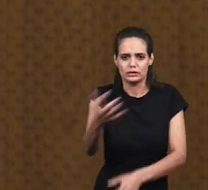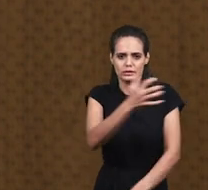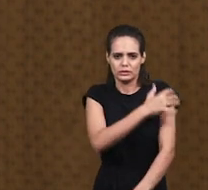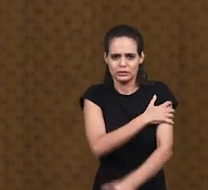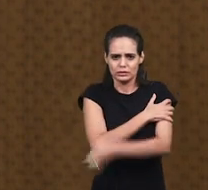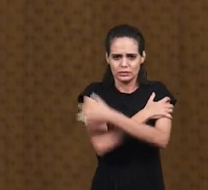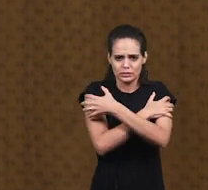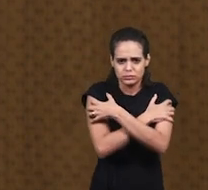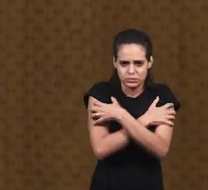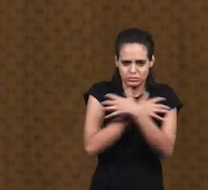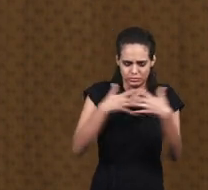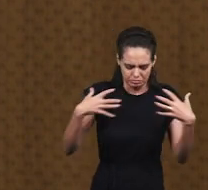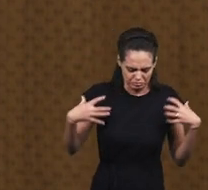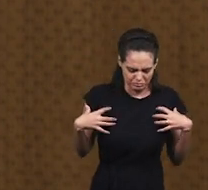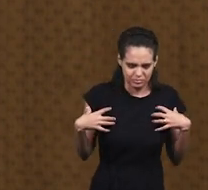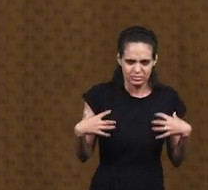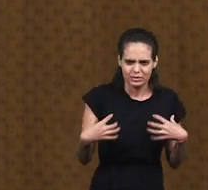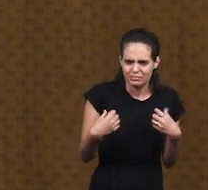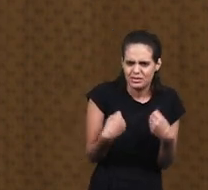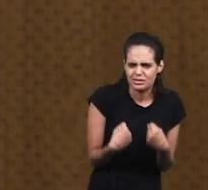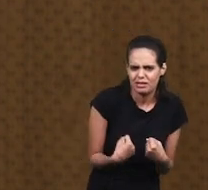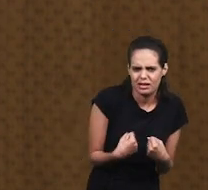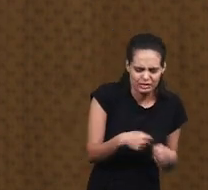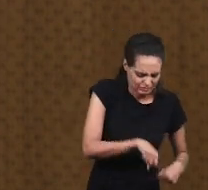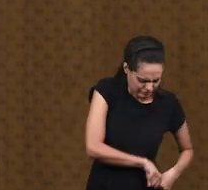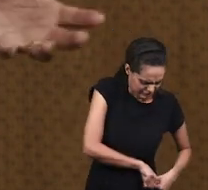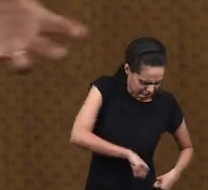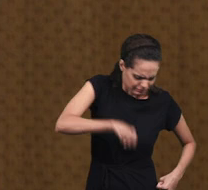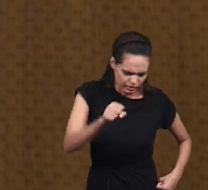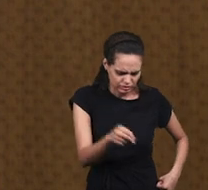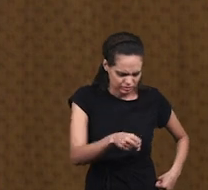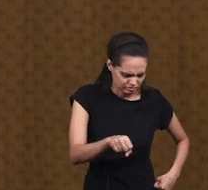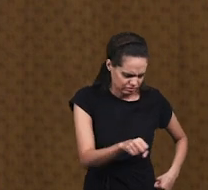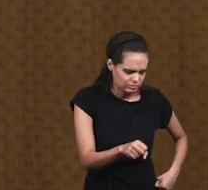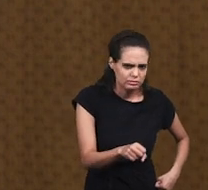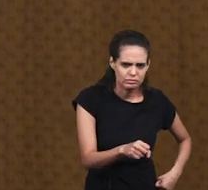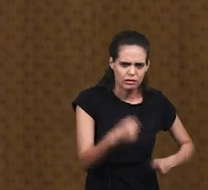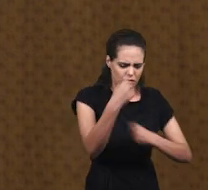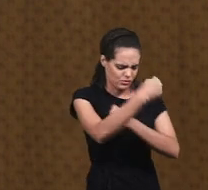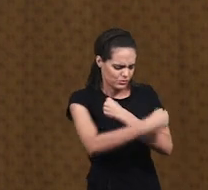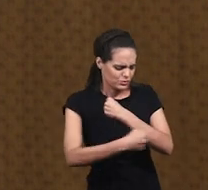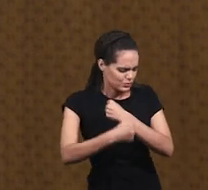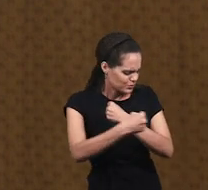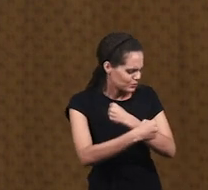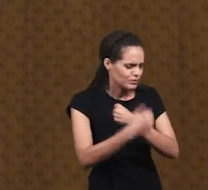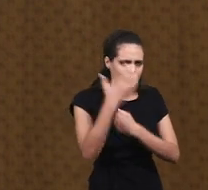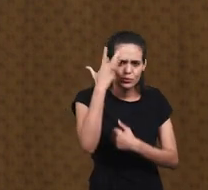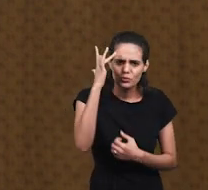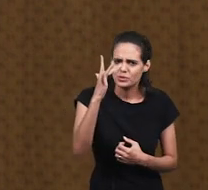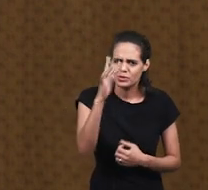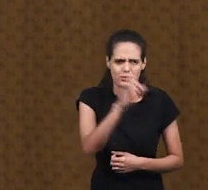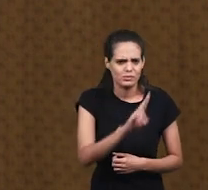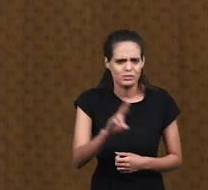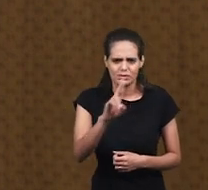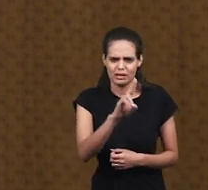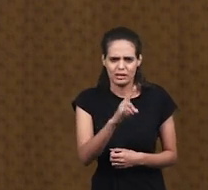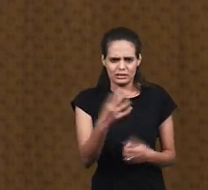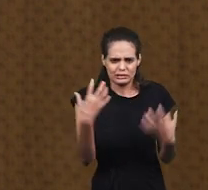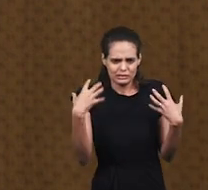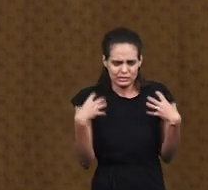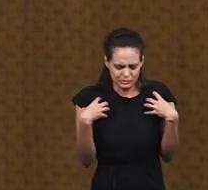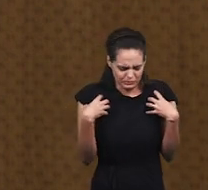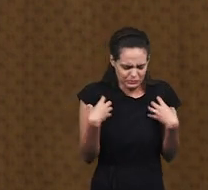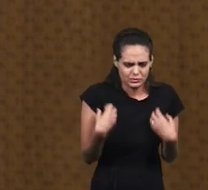le poids de l'épée ni de bouclier pour faire face au géant. Comment cela se